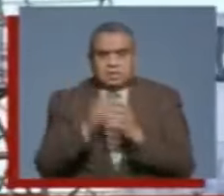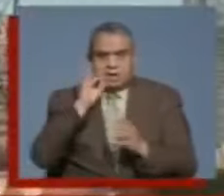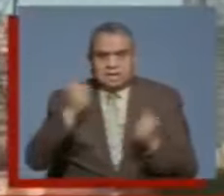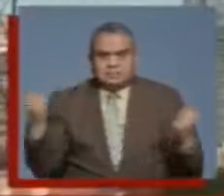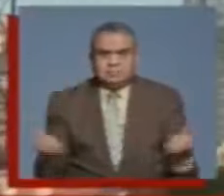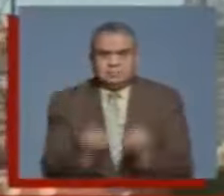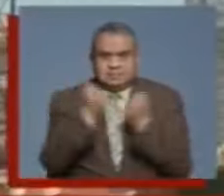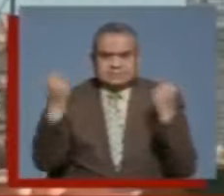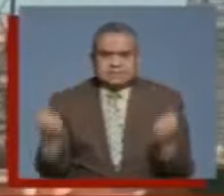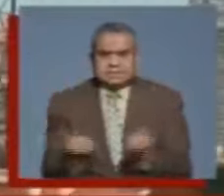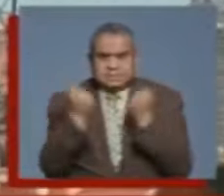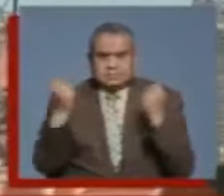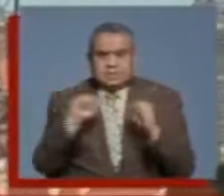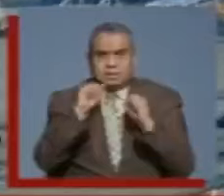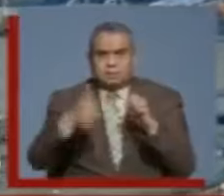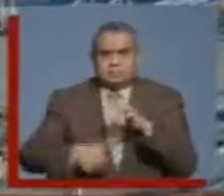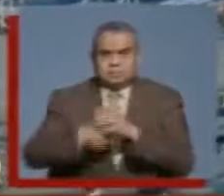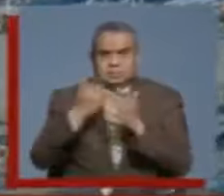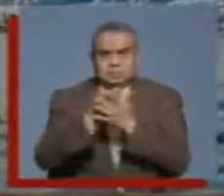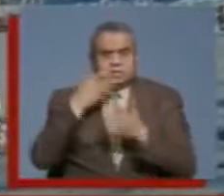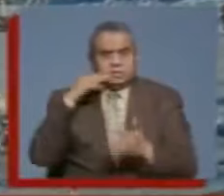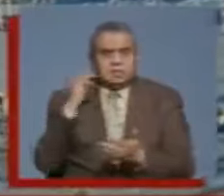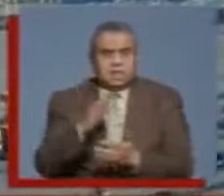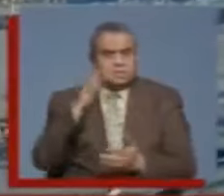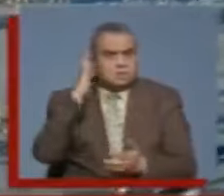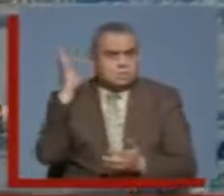والتجهيزات لرفع كفاءتهم.